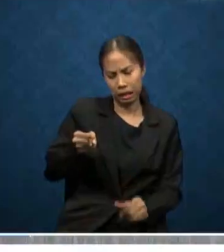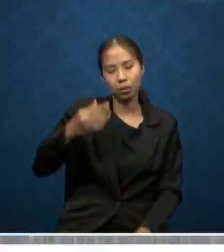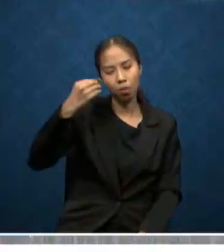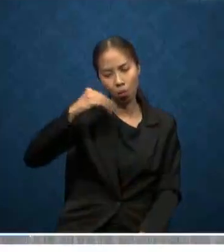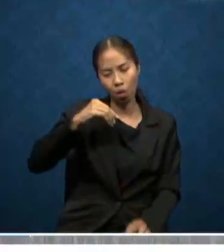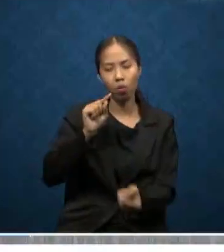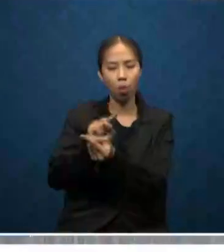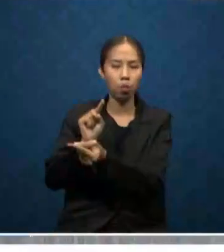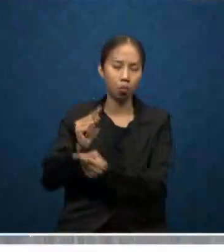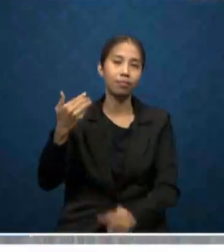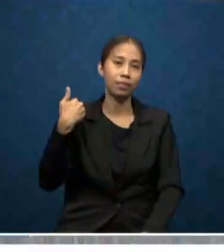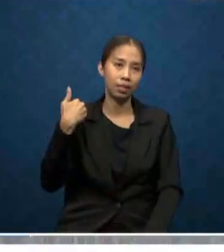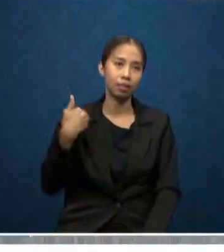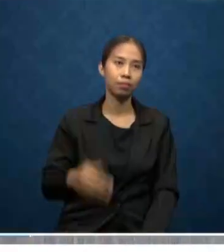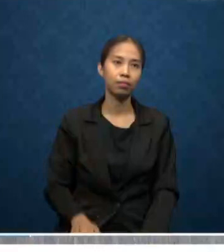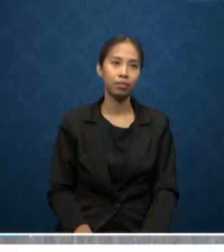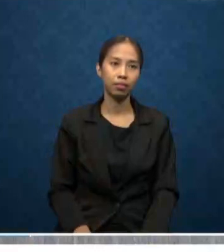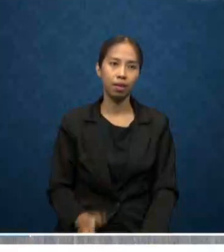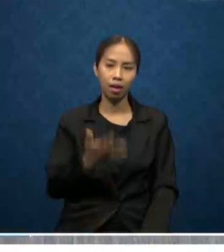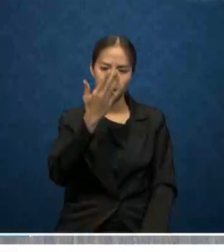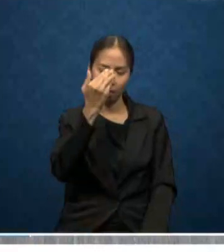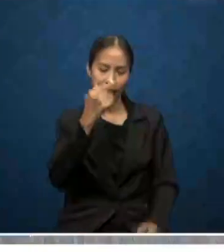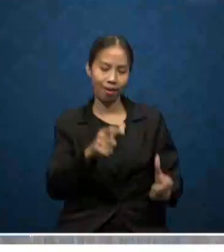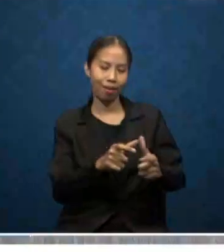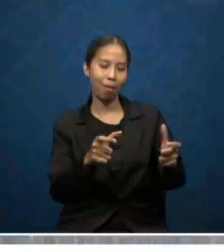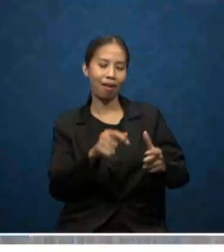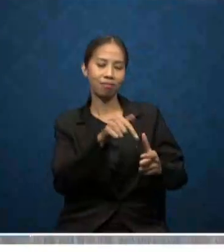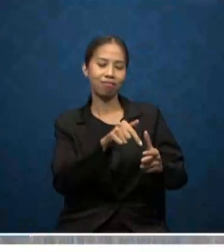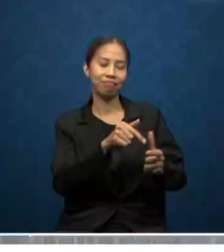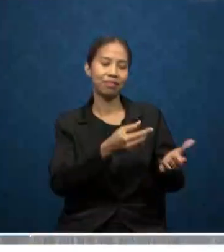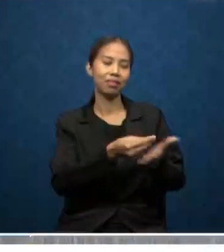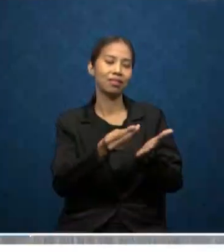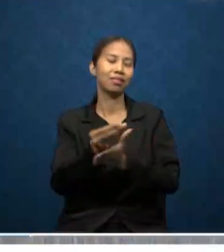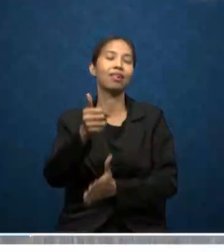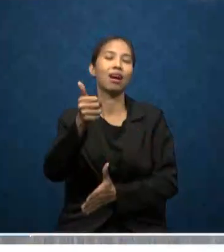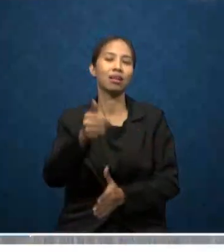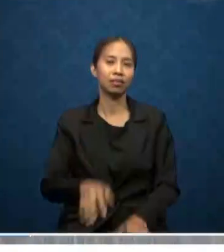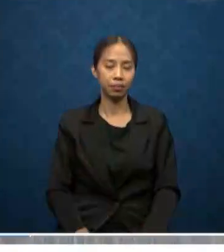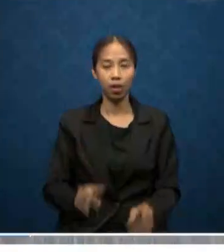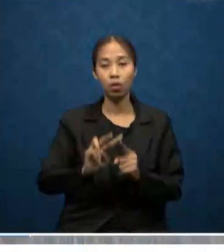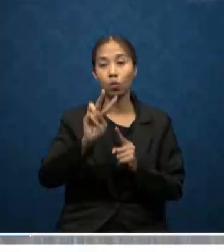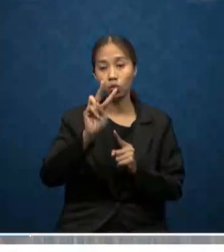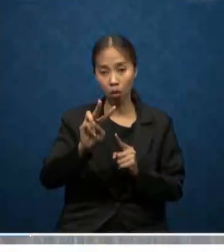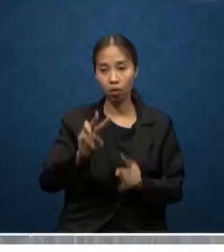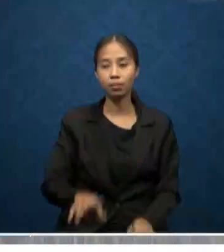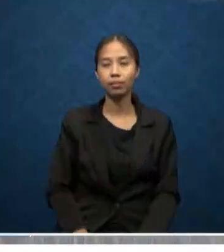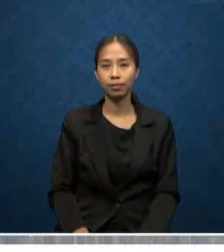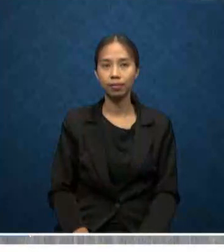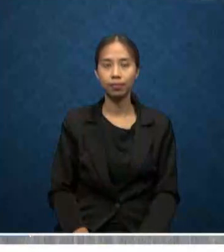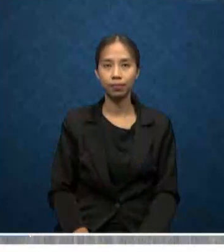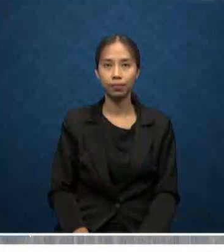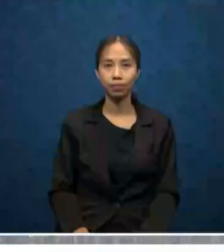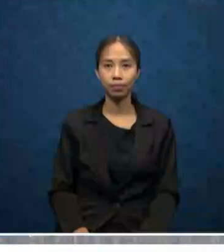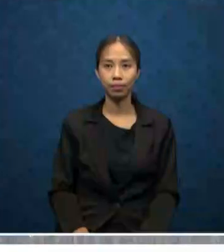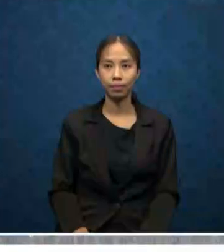ล้วนะครับไม่มีต้นแต่มีใบที่หาซื้อได้นะครับกับสองที่ประ